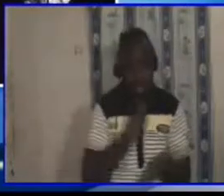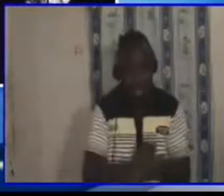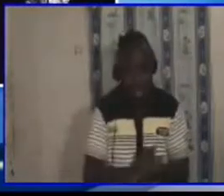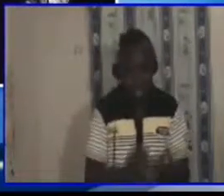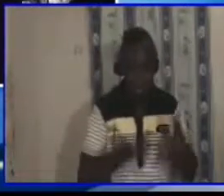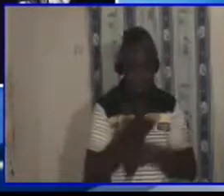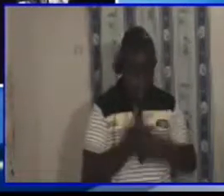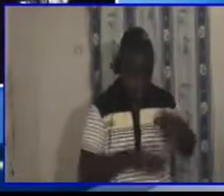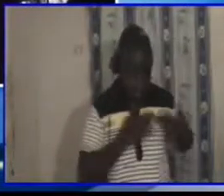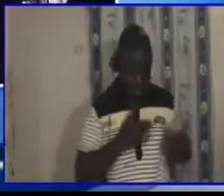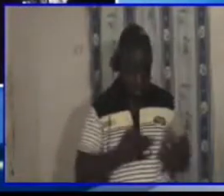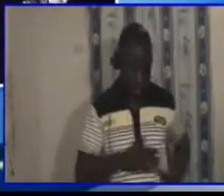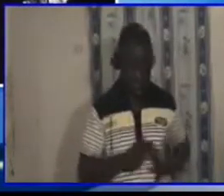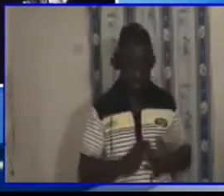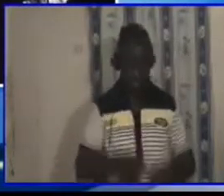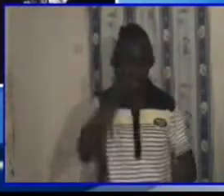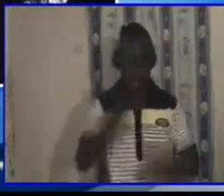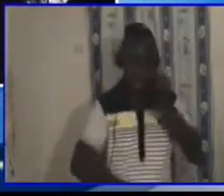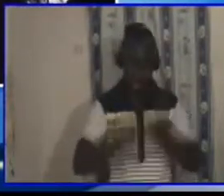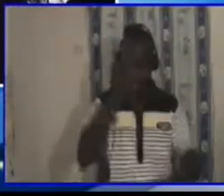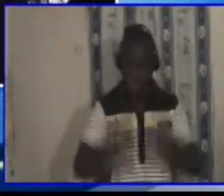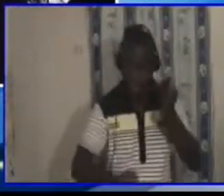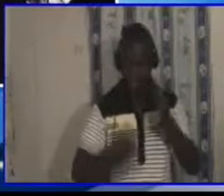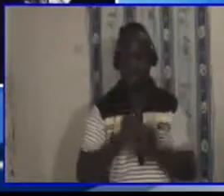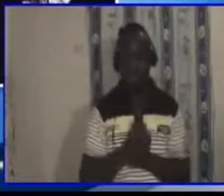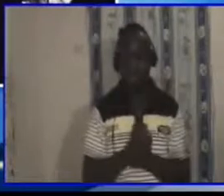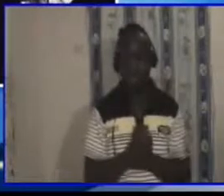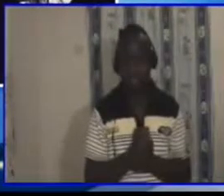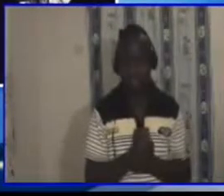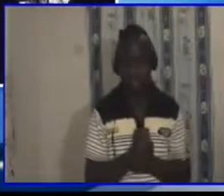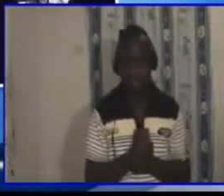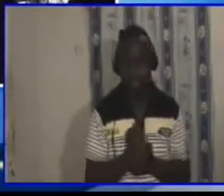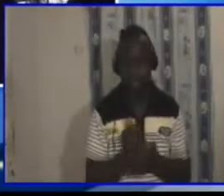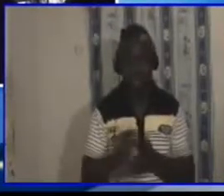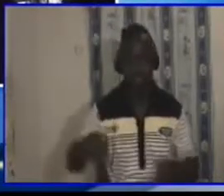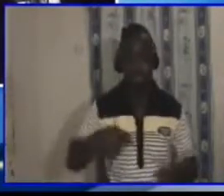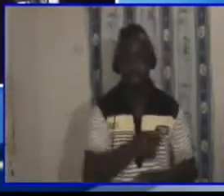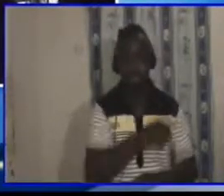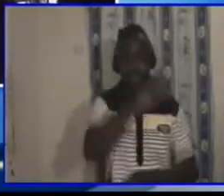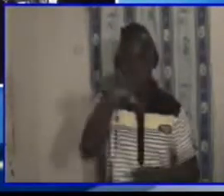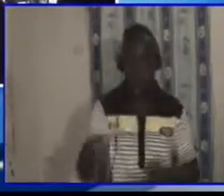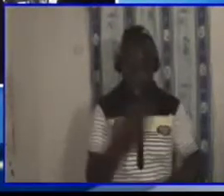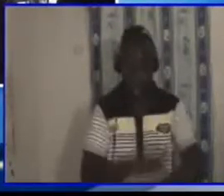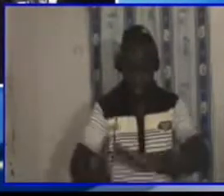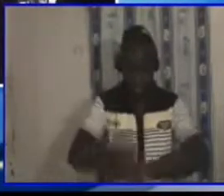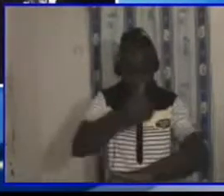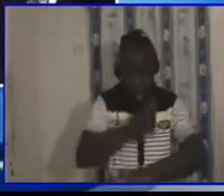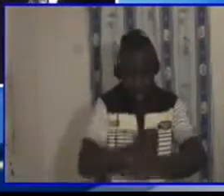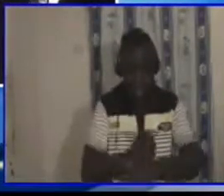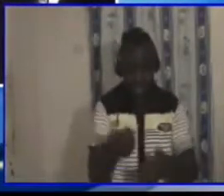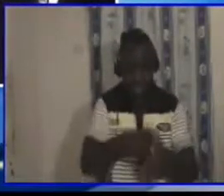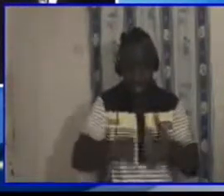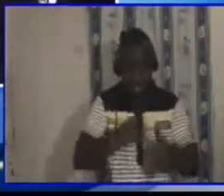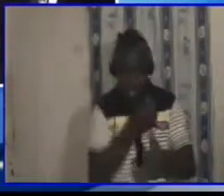per lui e non le può conoscere poiché si giudicano spiritualmente